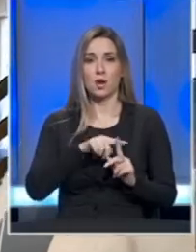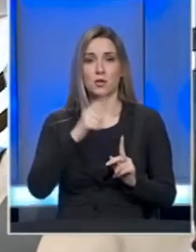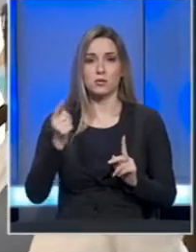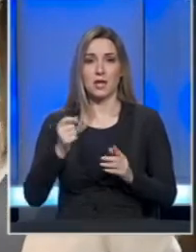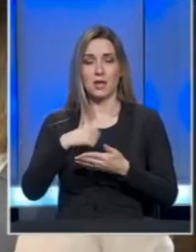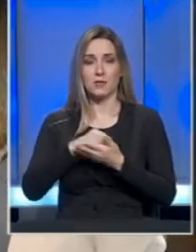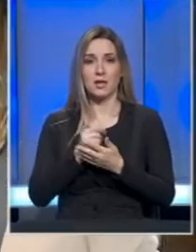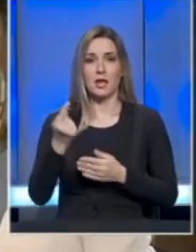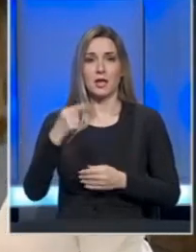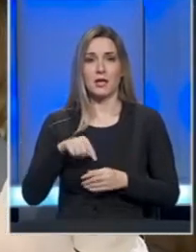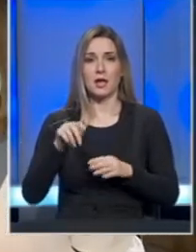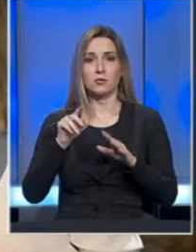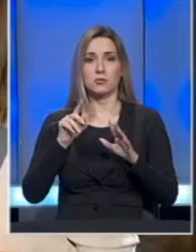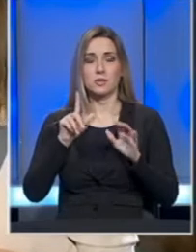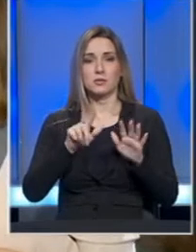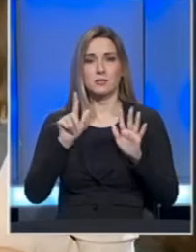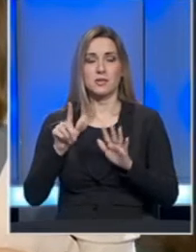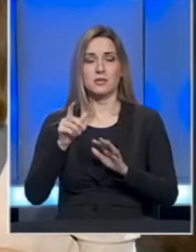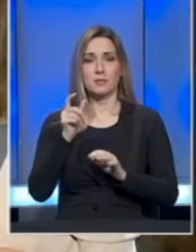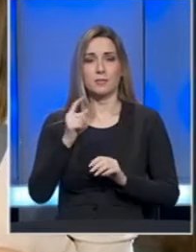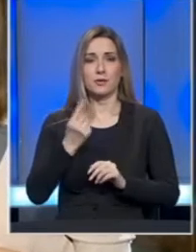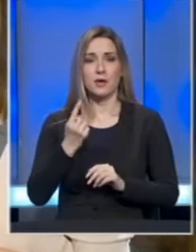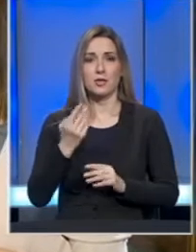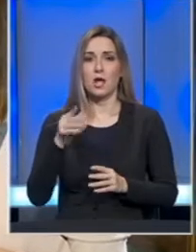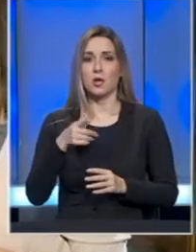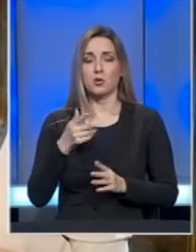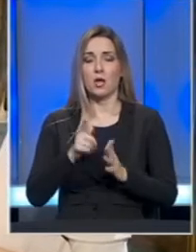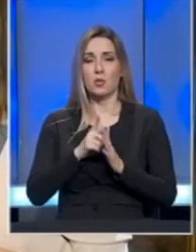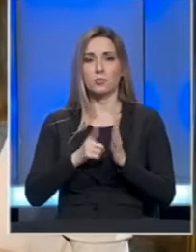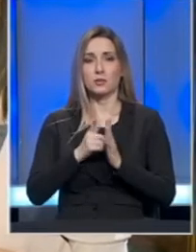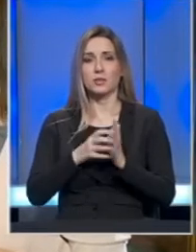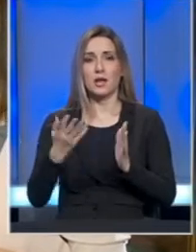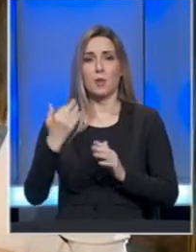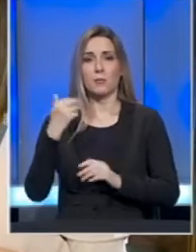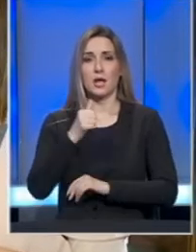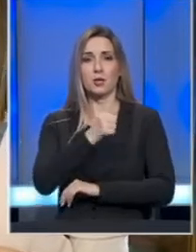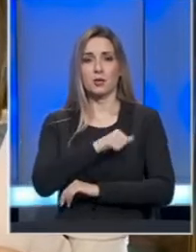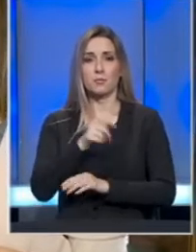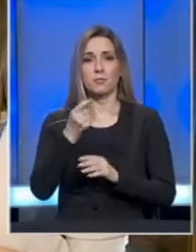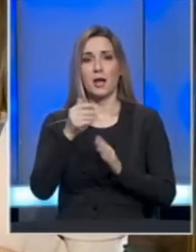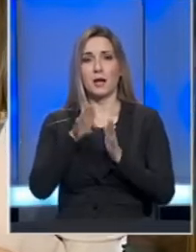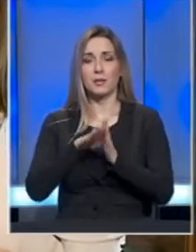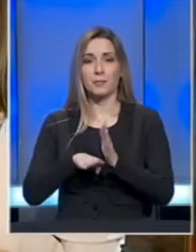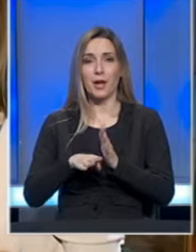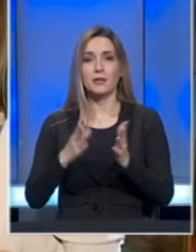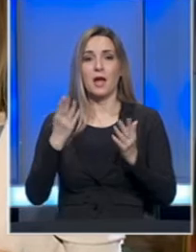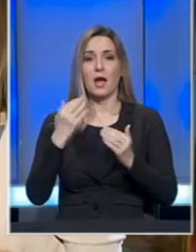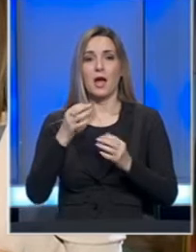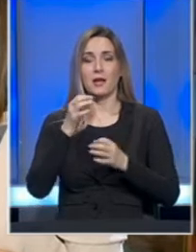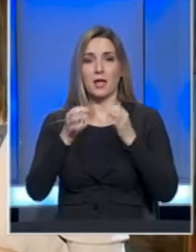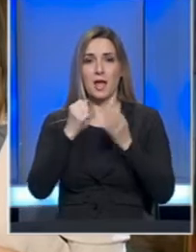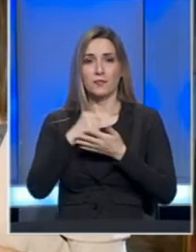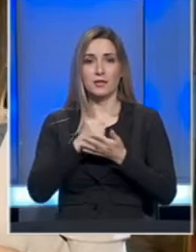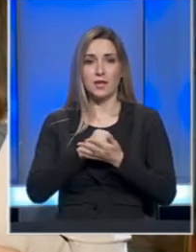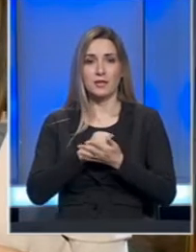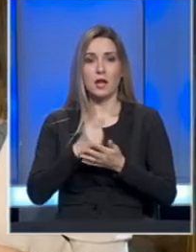evidentirano 1770 prvačića, što je otprilike negdje tu u trendu prethodnih godina, možda blagi pad, ali kažem, evidentiranje, što ne znači da